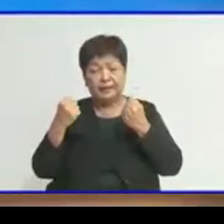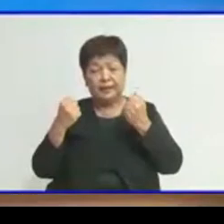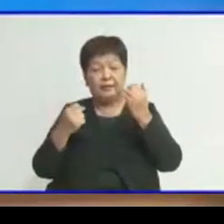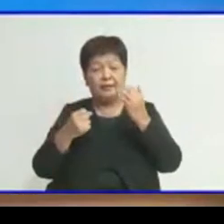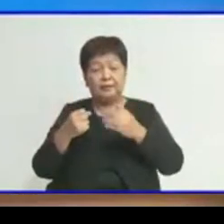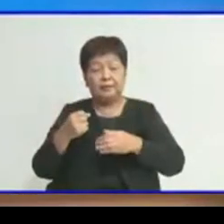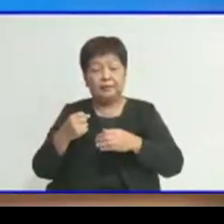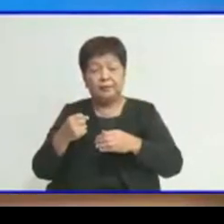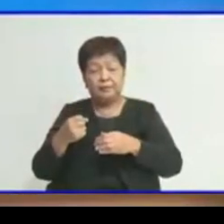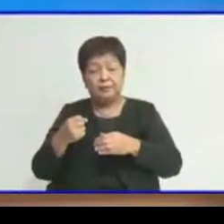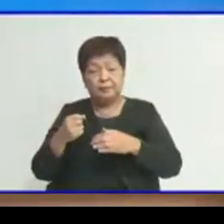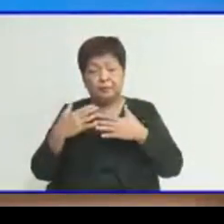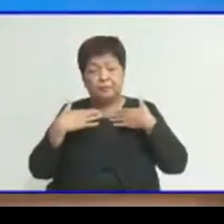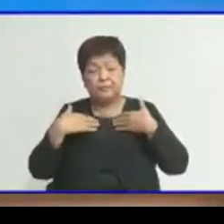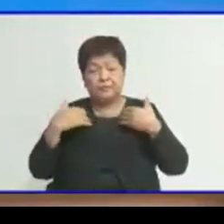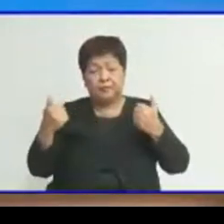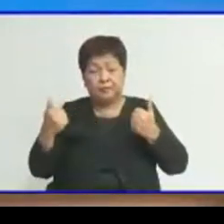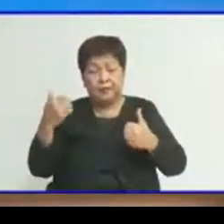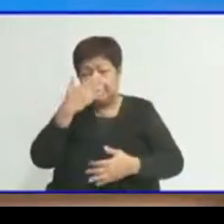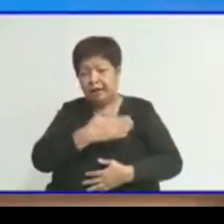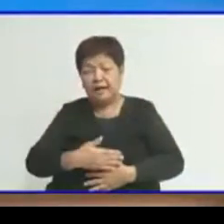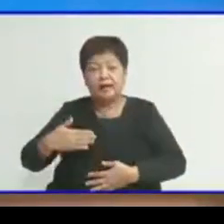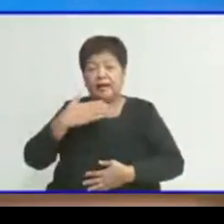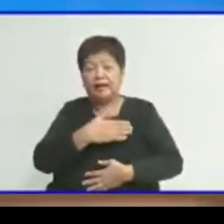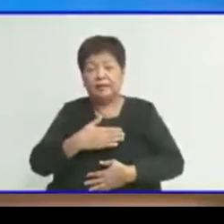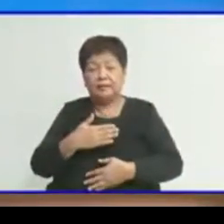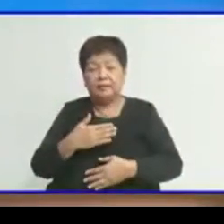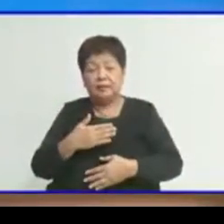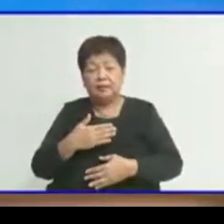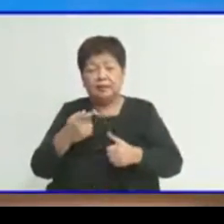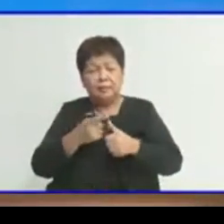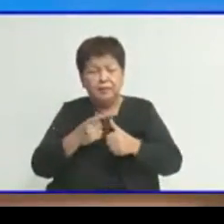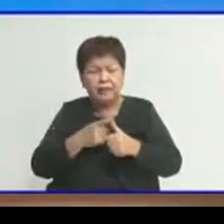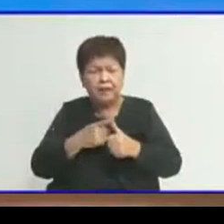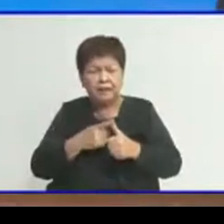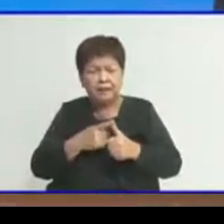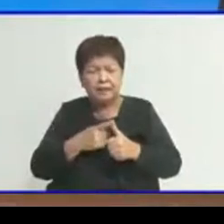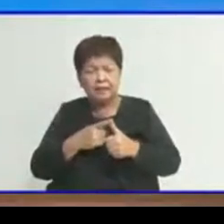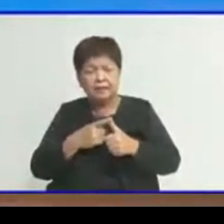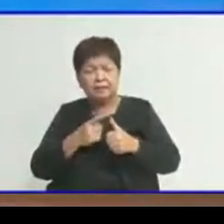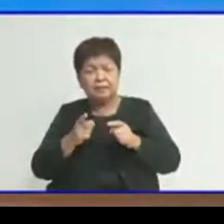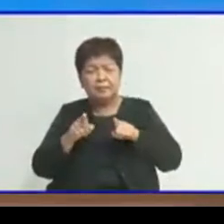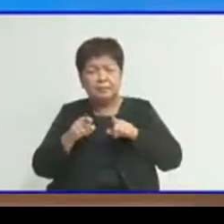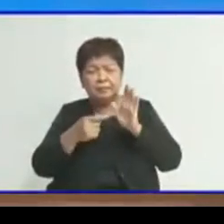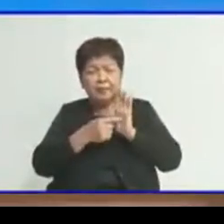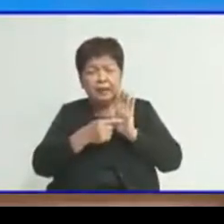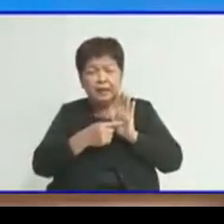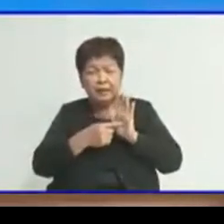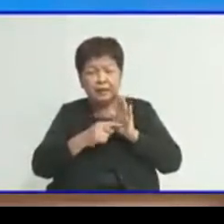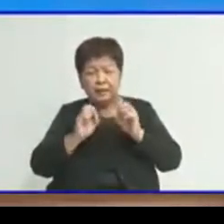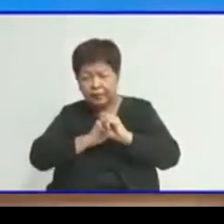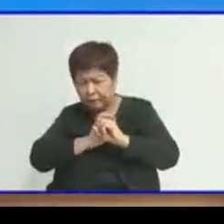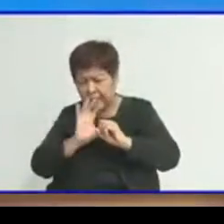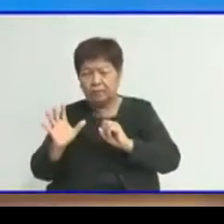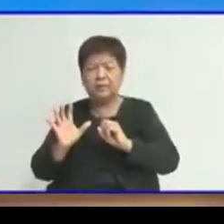จุบันอย่างโควิด19ก็เป็นประเด็นหนึ่งซึ่งแต่ละประเทศได้ตั้งกำแพงกั้นมาแล้วอันนี้ก็อาจจะเ